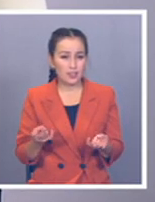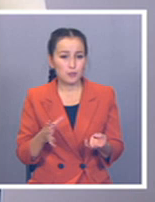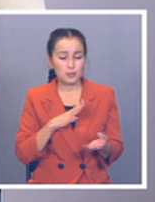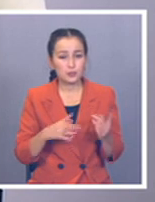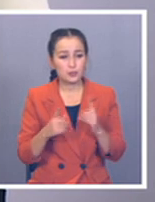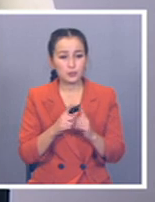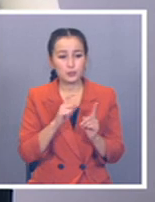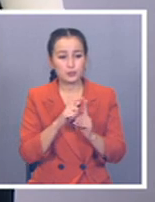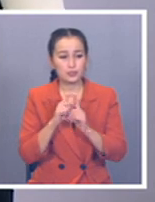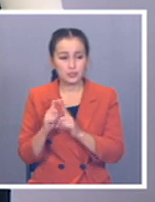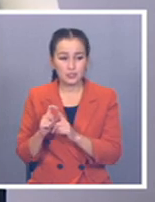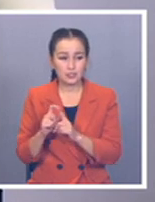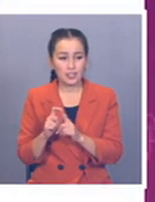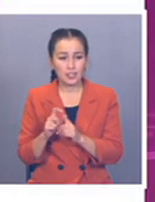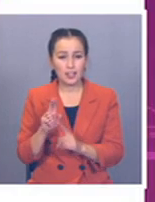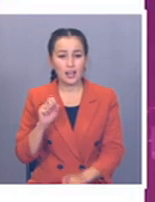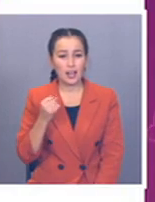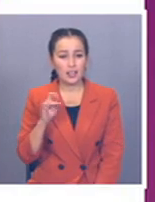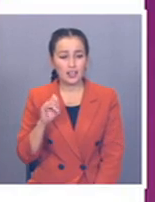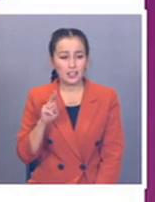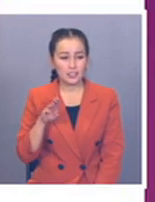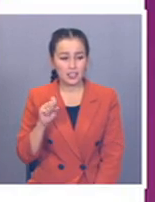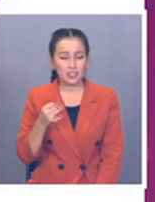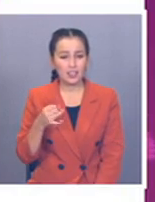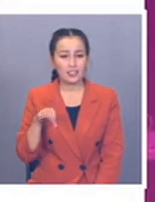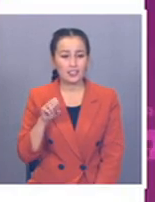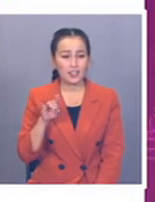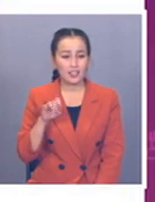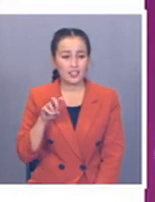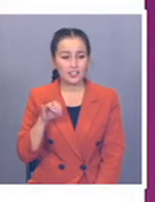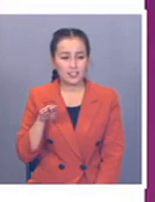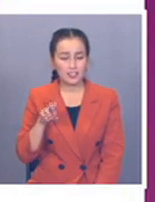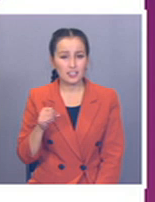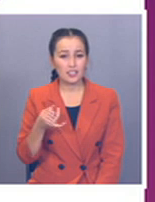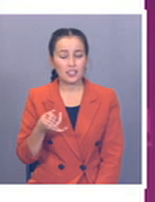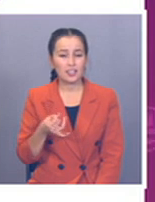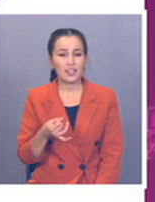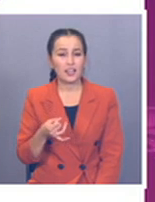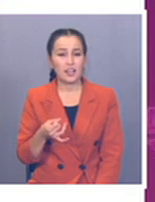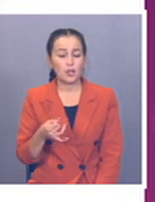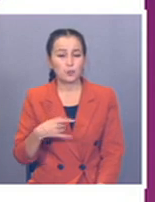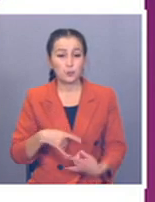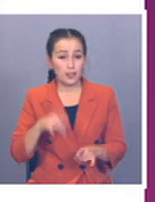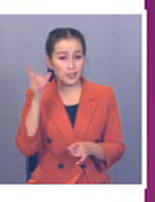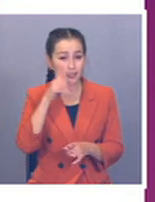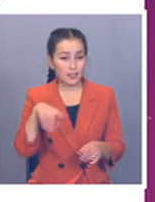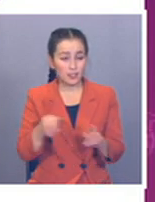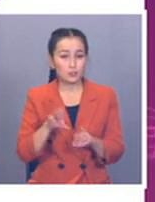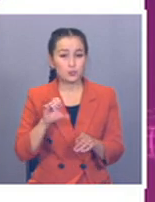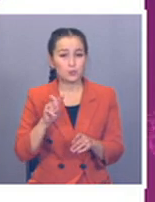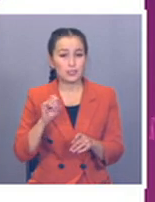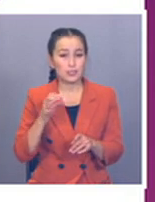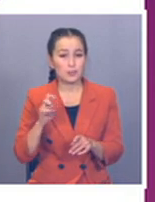болатын. Қайрақтай, тәрелкедей, туған ай сияқтымын, Сүлейменнің